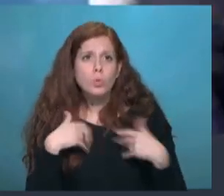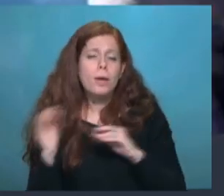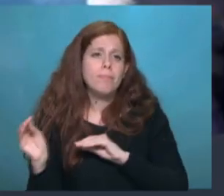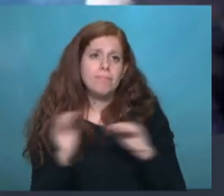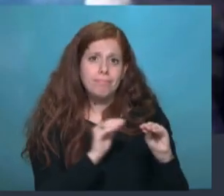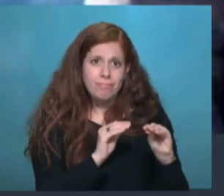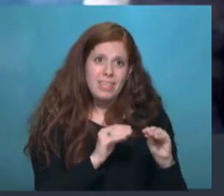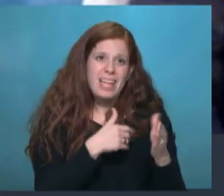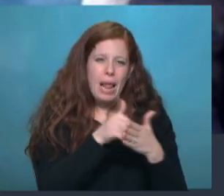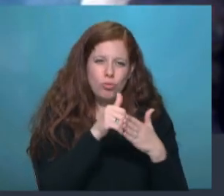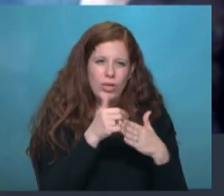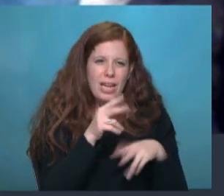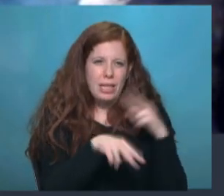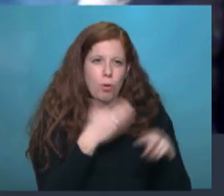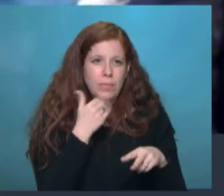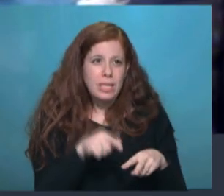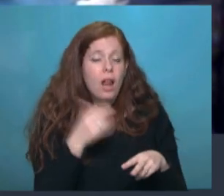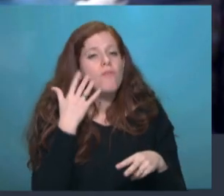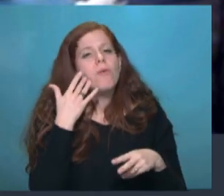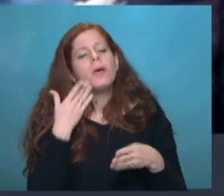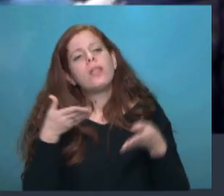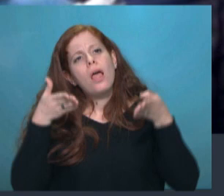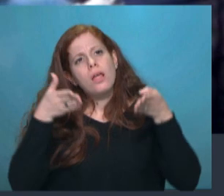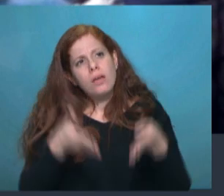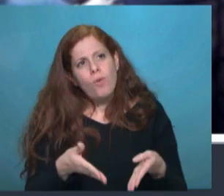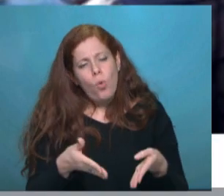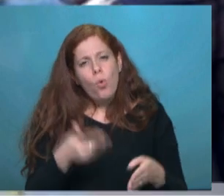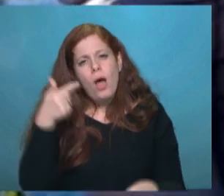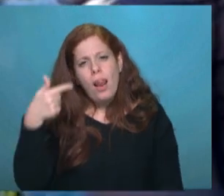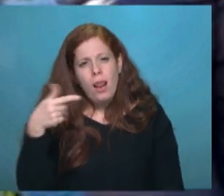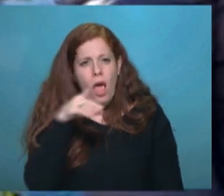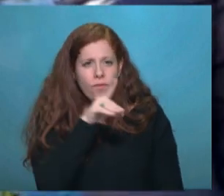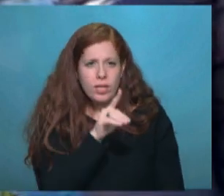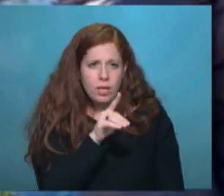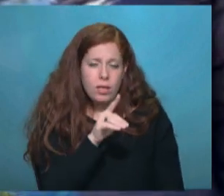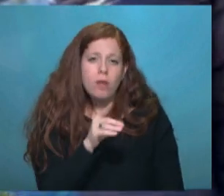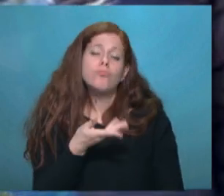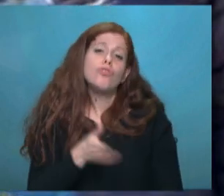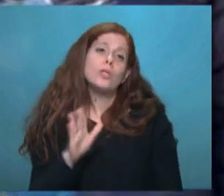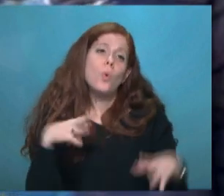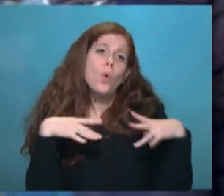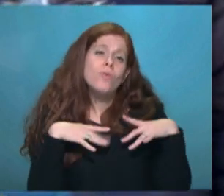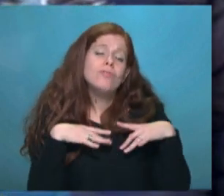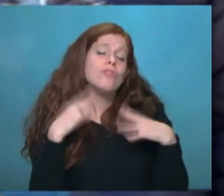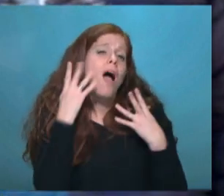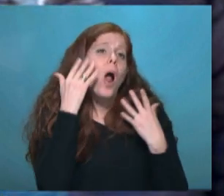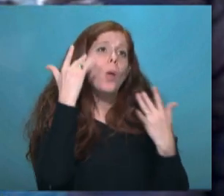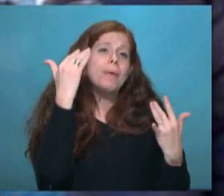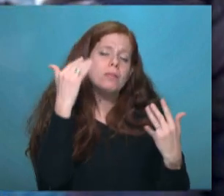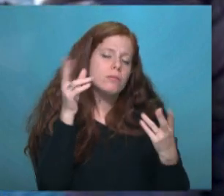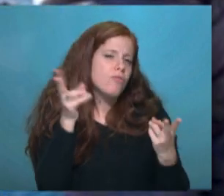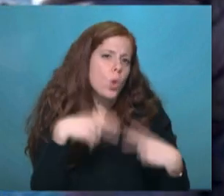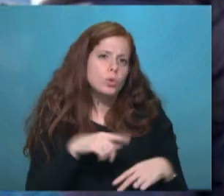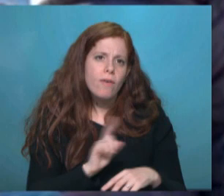בישראל ומתי יובאו לקבורה גופותיהן של גלילה ודינה שיצאו לחופשה חלומית וממנה לא